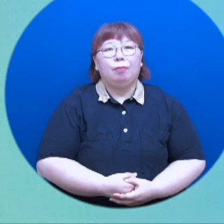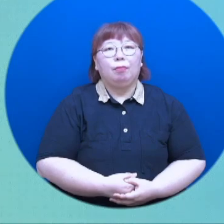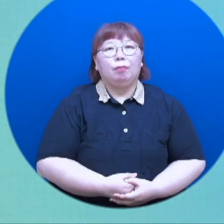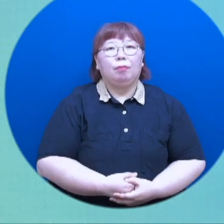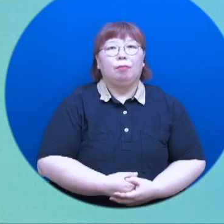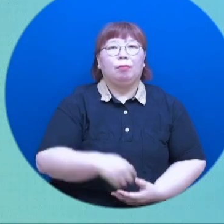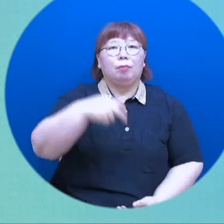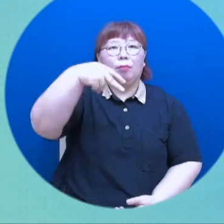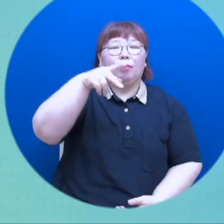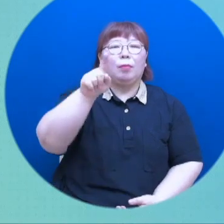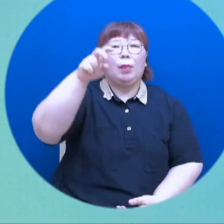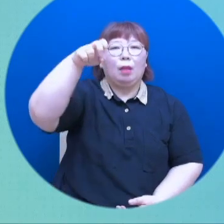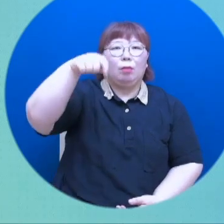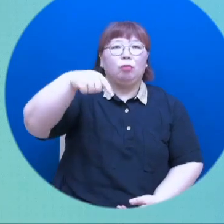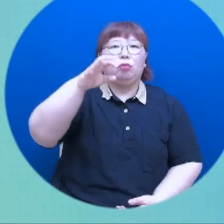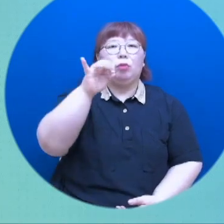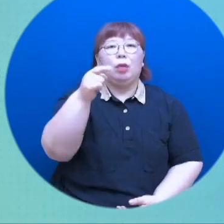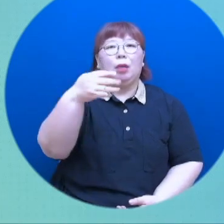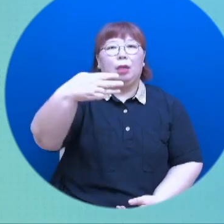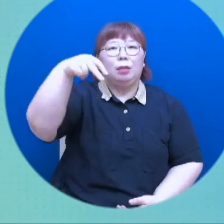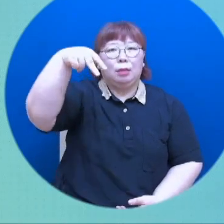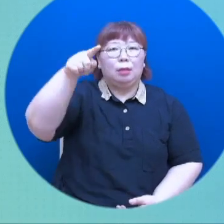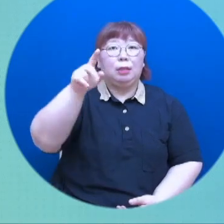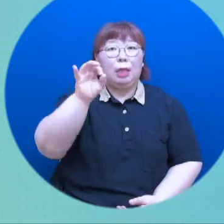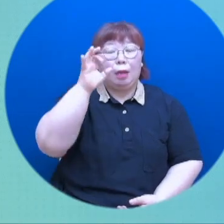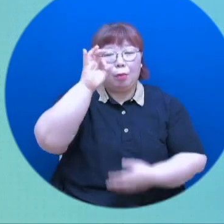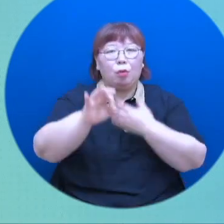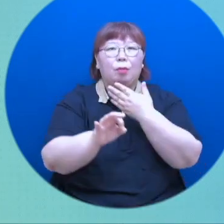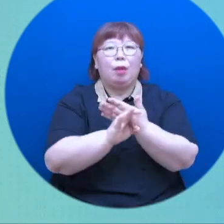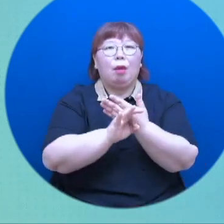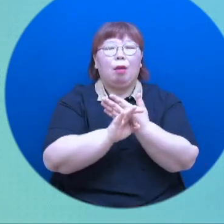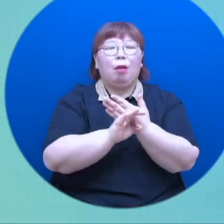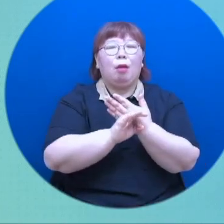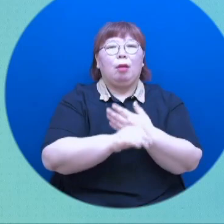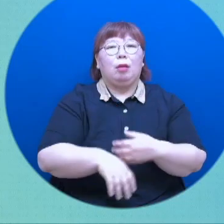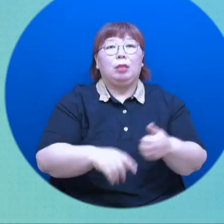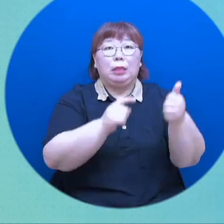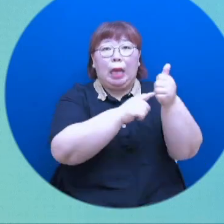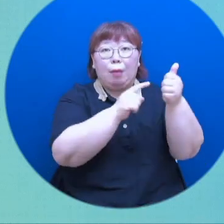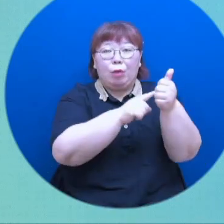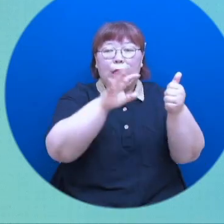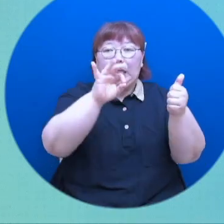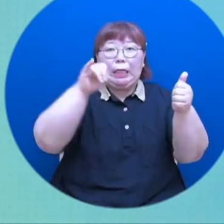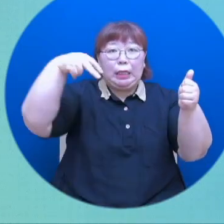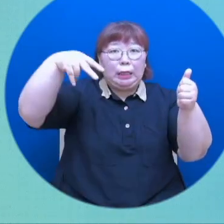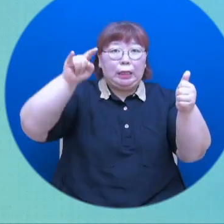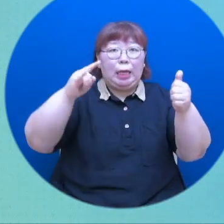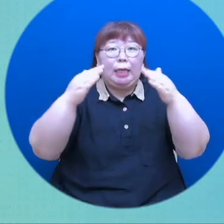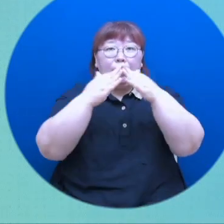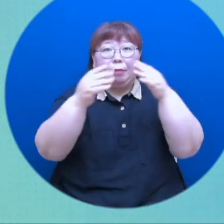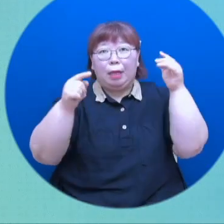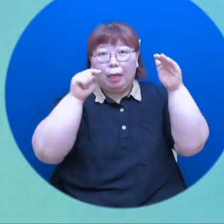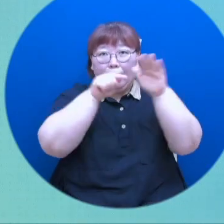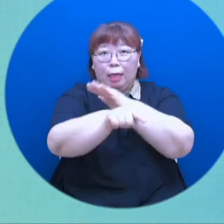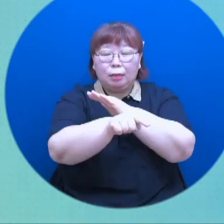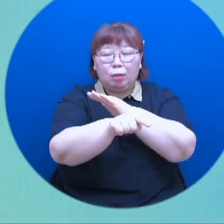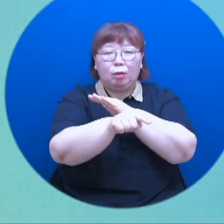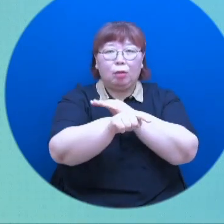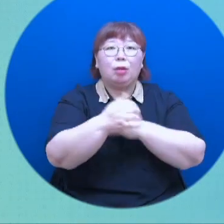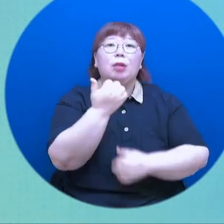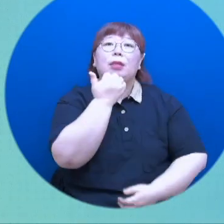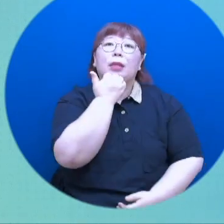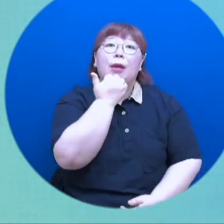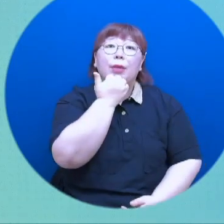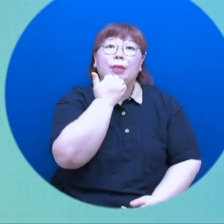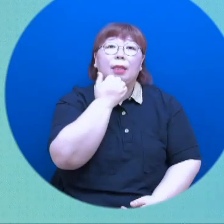사무엘상 16장에 보면 사무엘이 이새의 집에 가서 다윗에게 기름 붓는 내용이 나와요. 첫